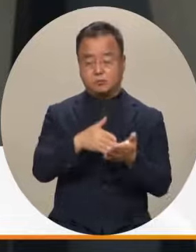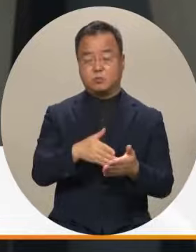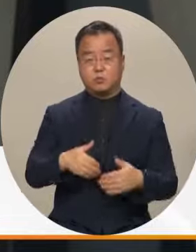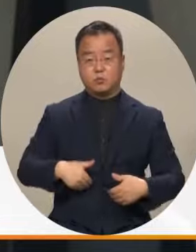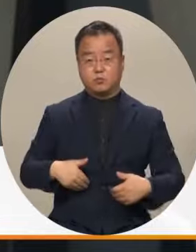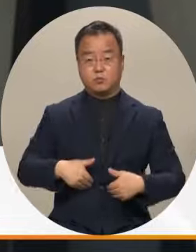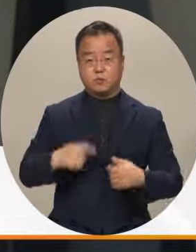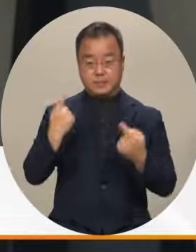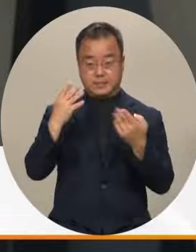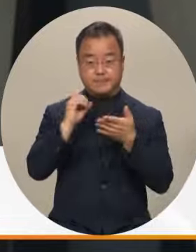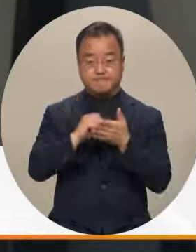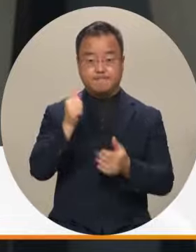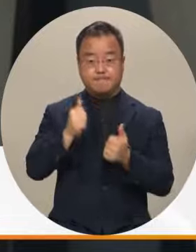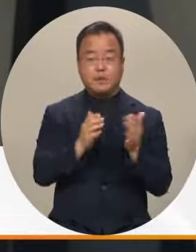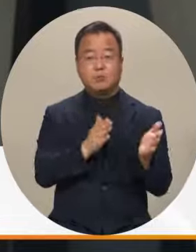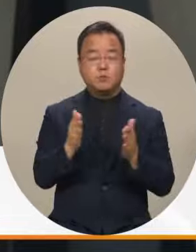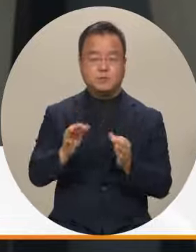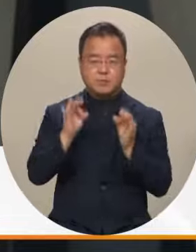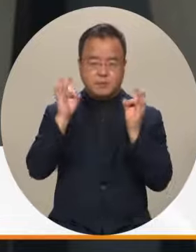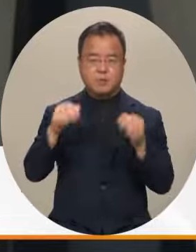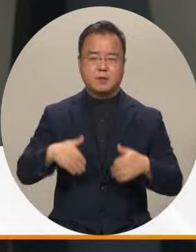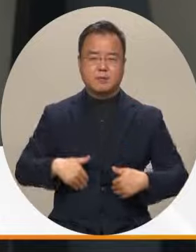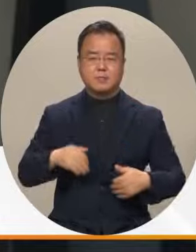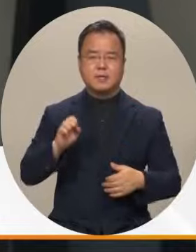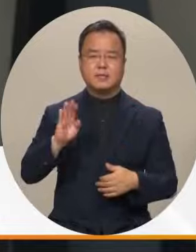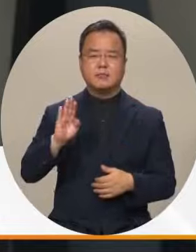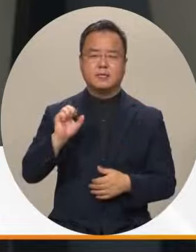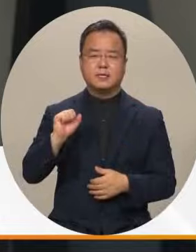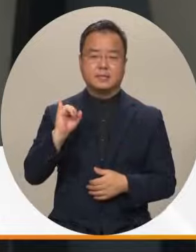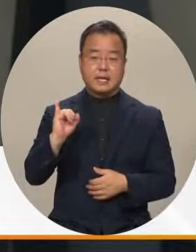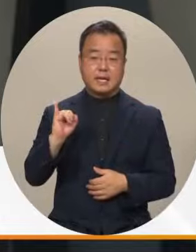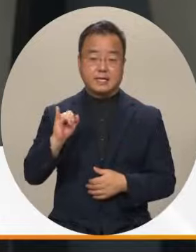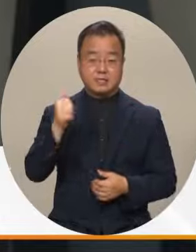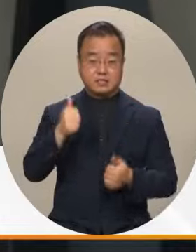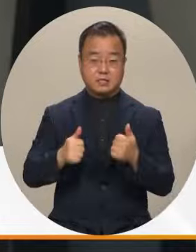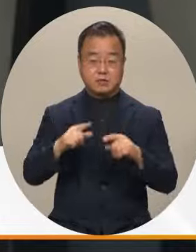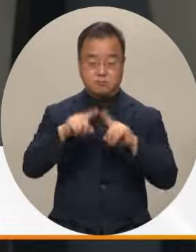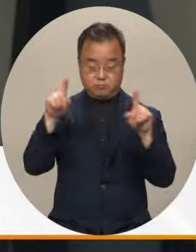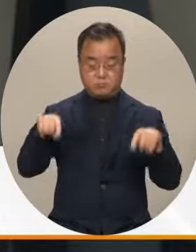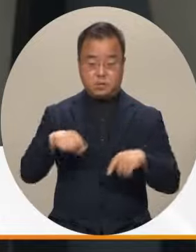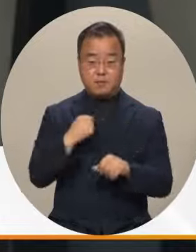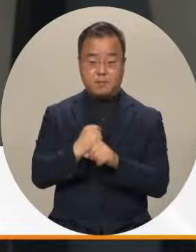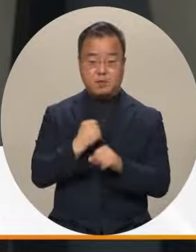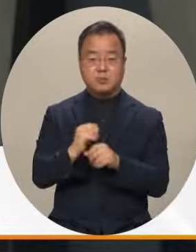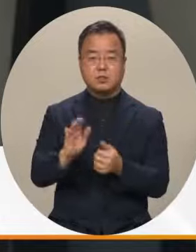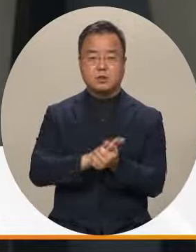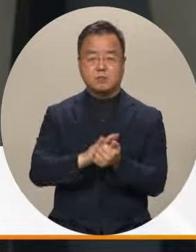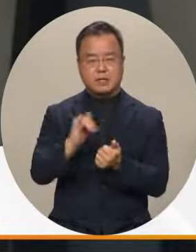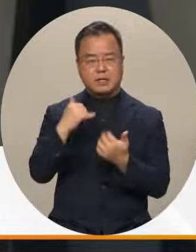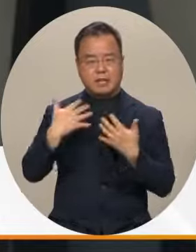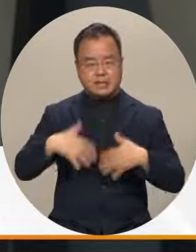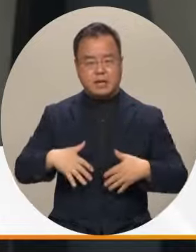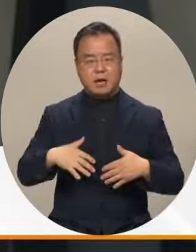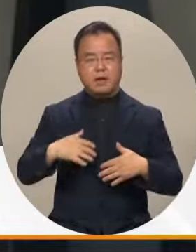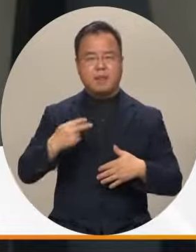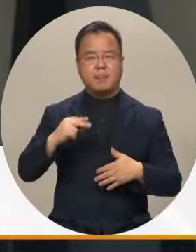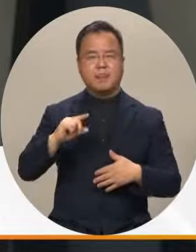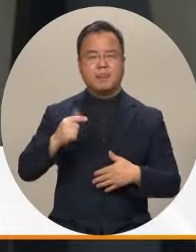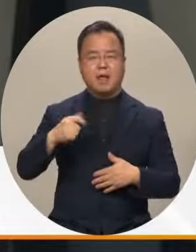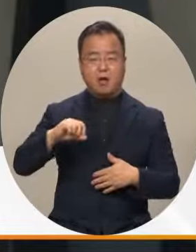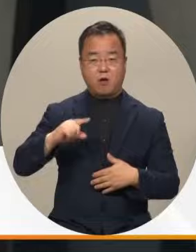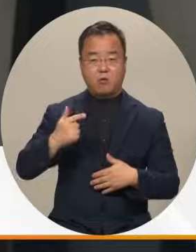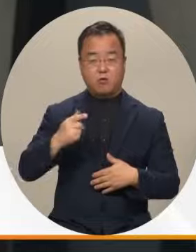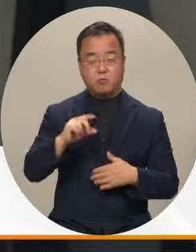최선을 다해야 합니다 어 특히 EBS 아에 시험지 만들기 서비스가 있습니다 아 수능에서 약한 유형 단원 등을 집중적으로